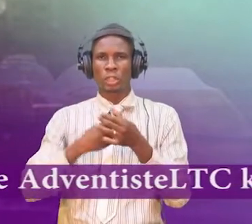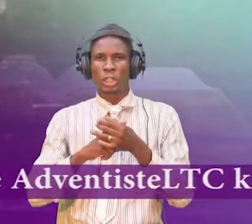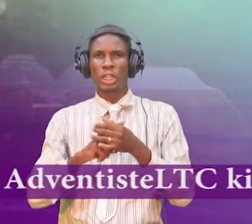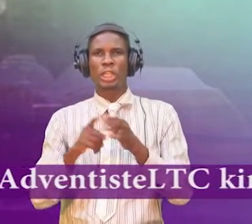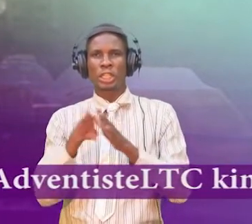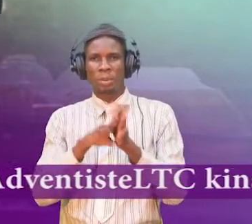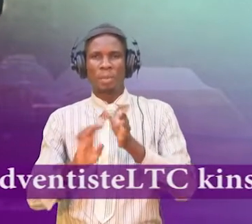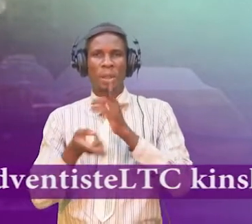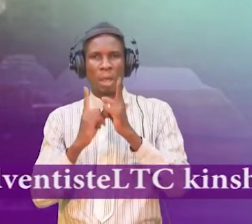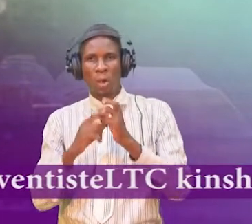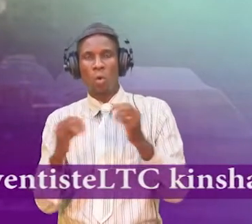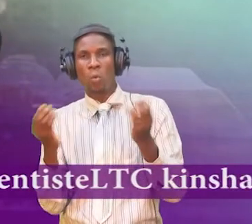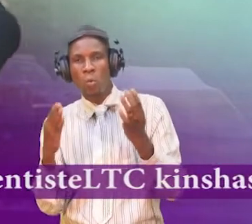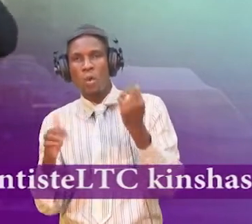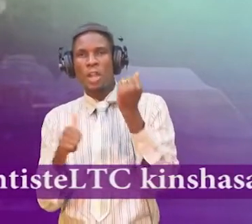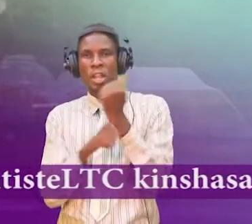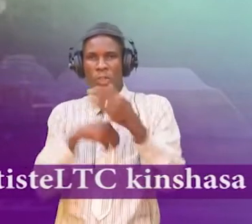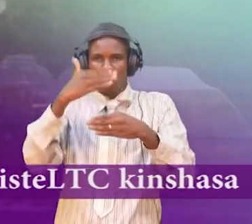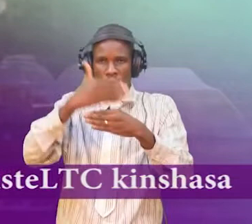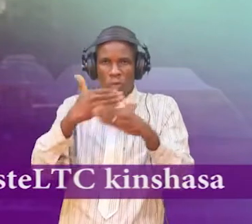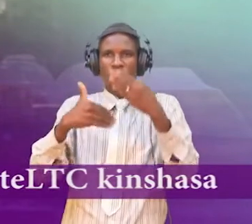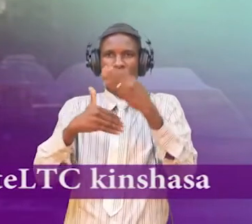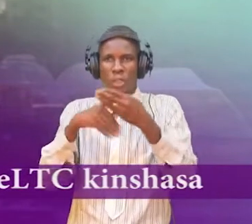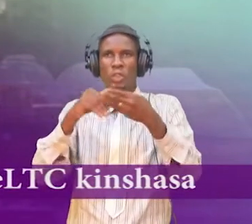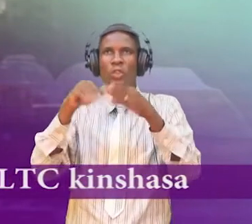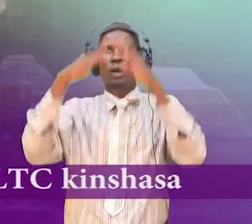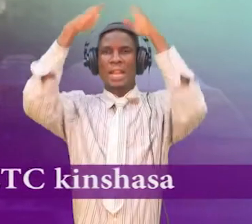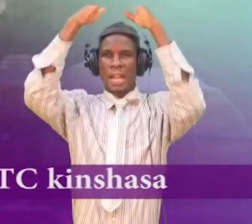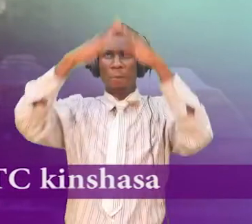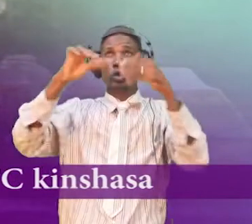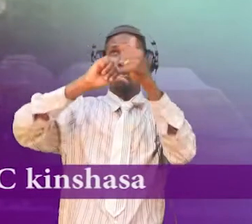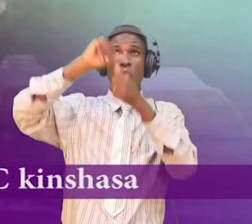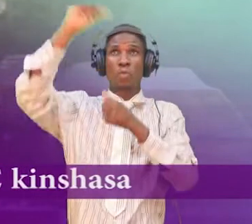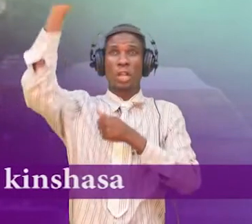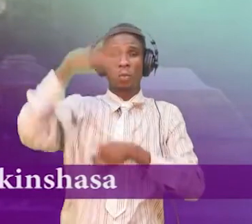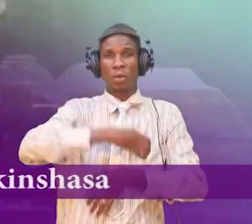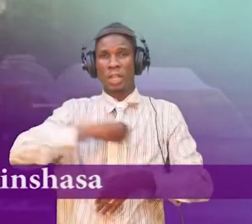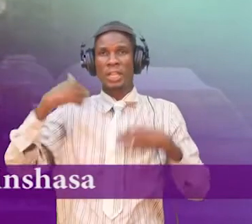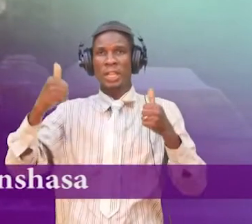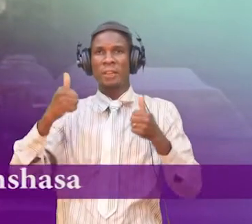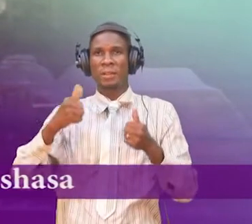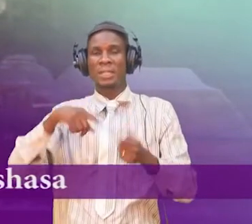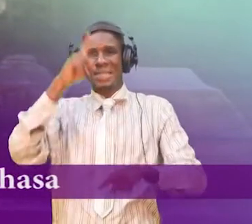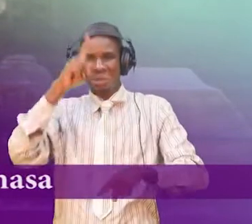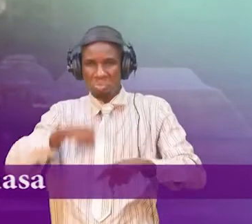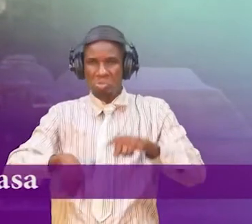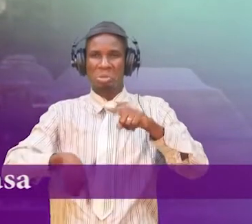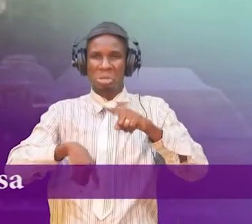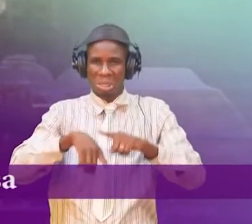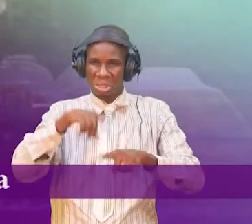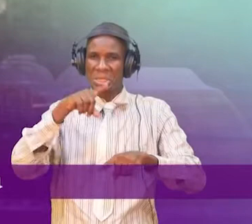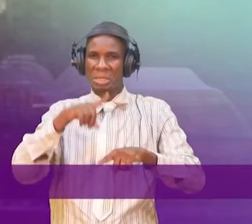oyo bazali kolakisa biso na kati ya mokanda na Genesis ebandeli oyo bato balukaki kozwa lobiko na makasi na bango